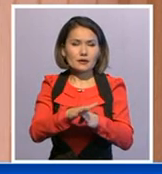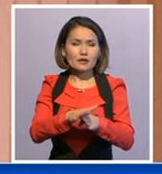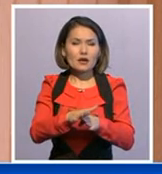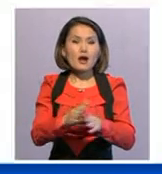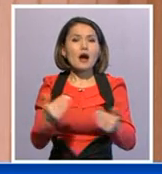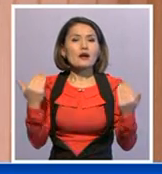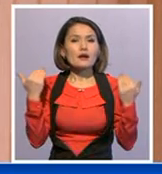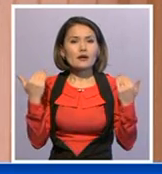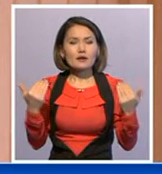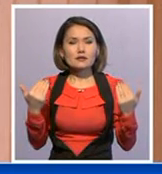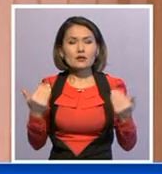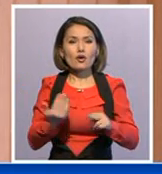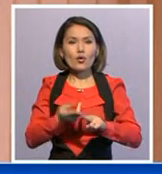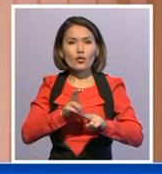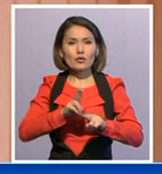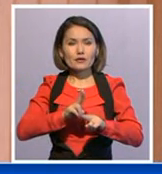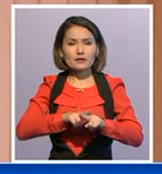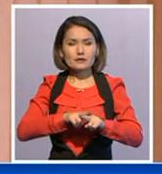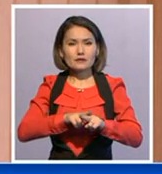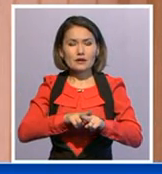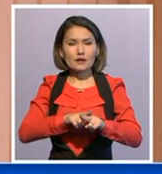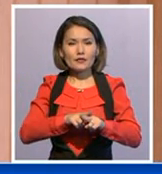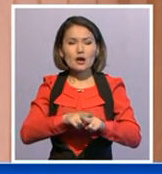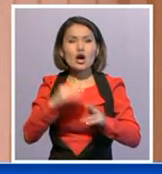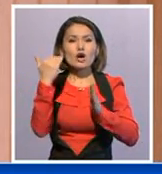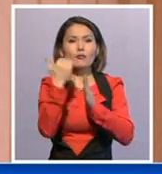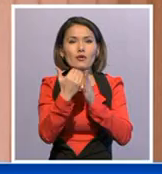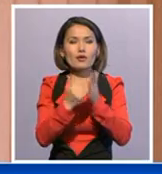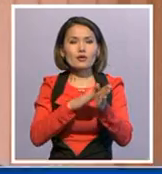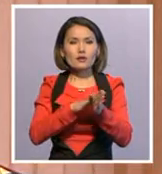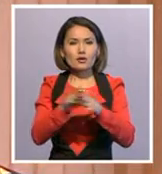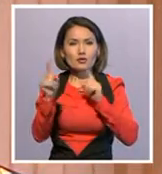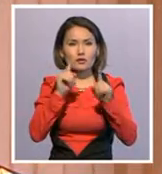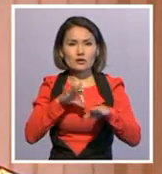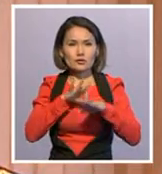Осыған сәйкес сол бағытқа байланысты дөңгелек үстел өткізілуде.